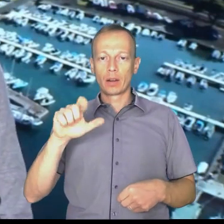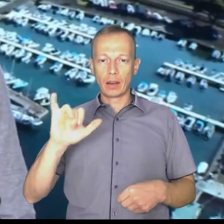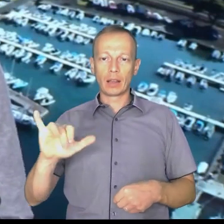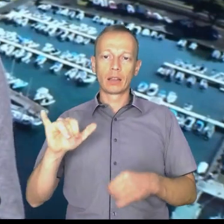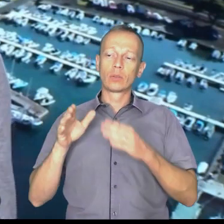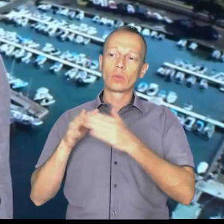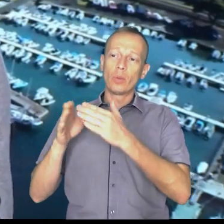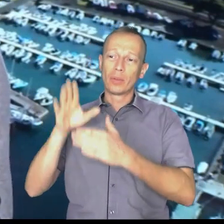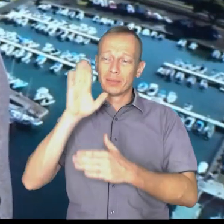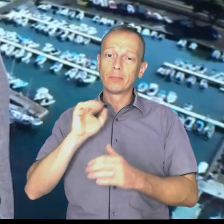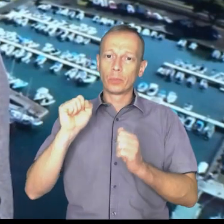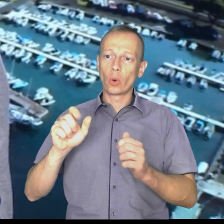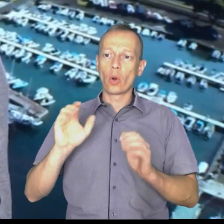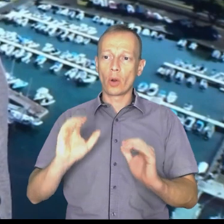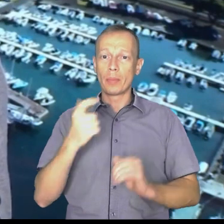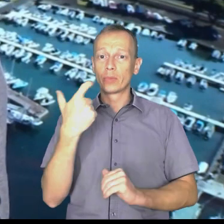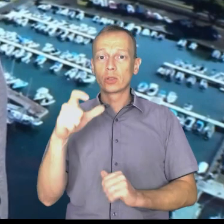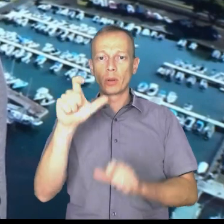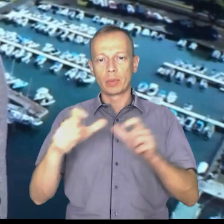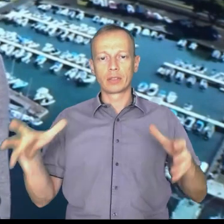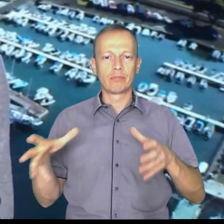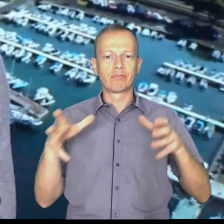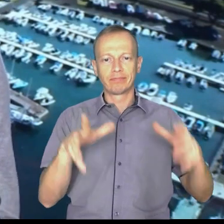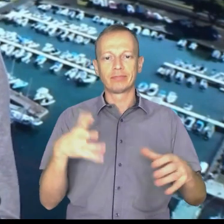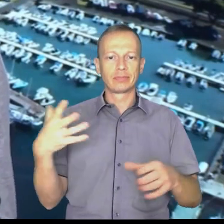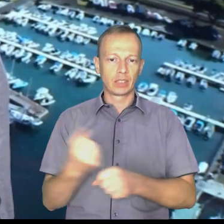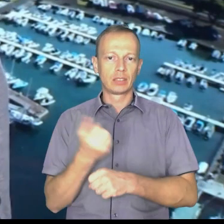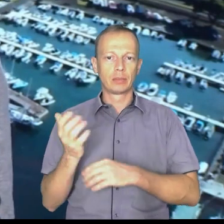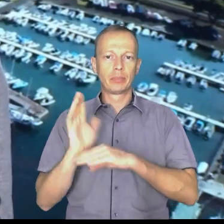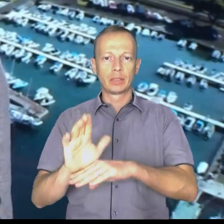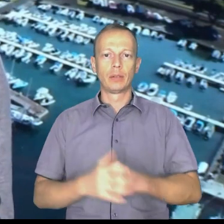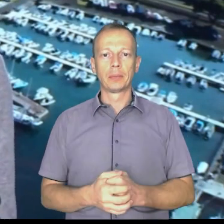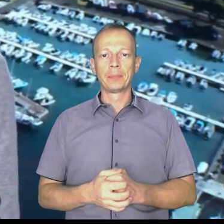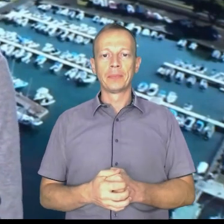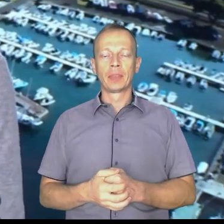permettre la prestation de presque 200 danseurs. Voilà,